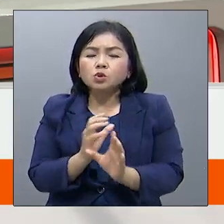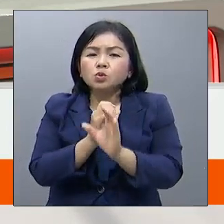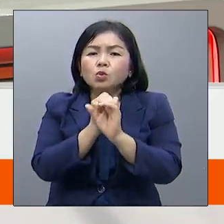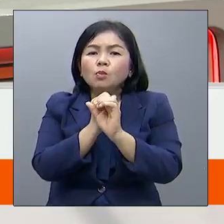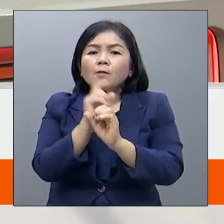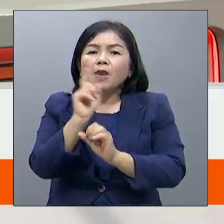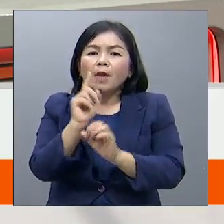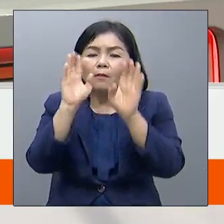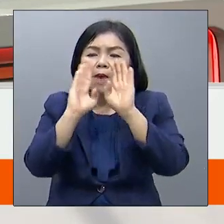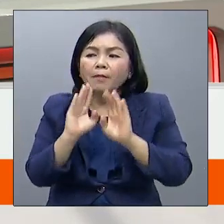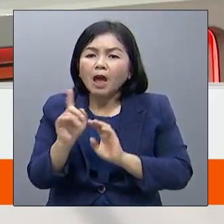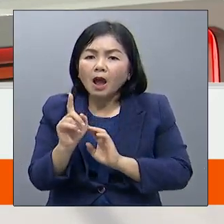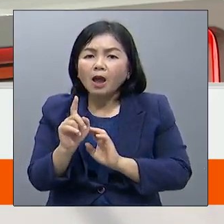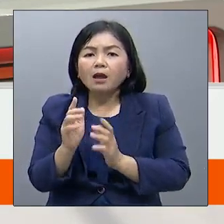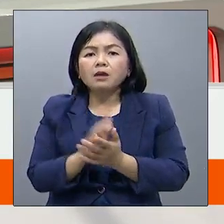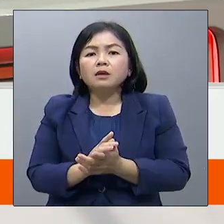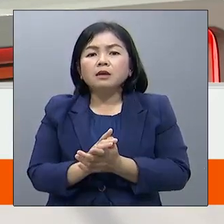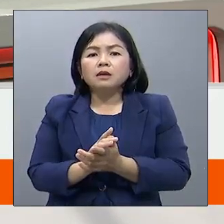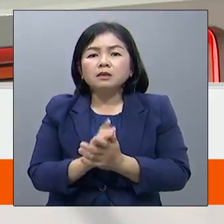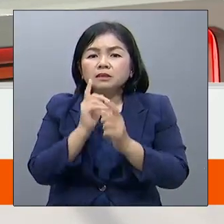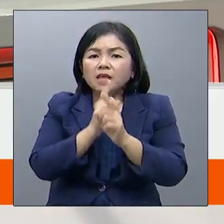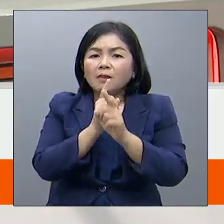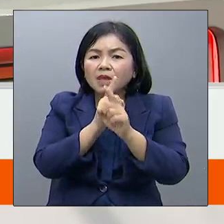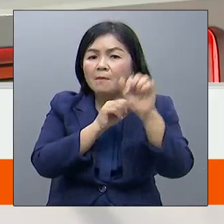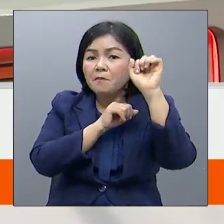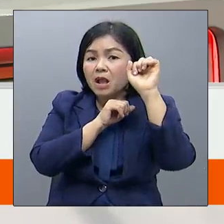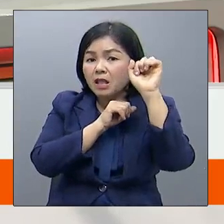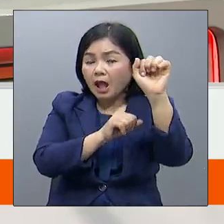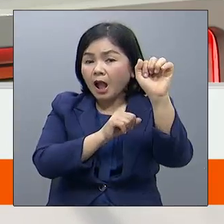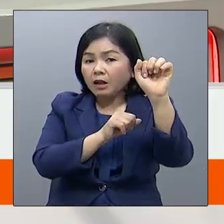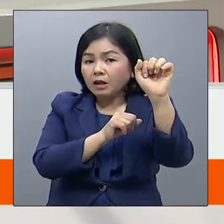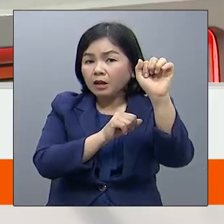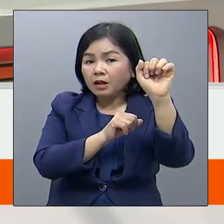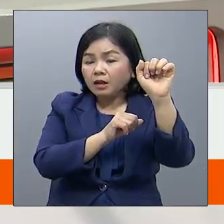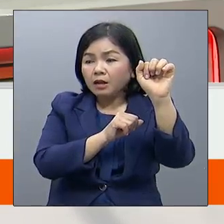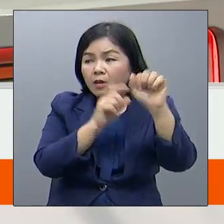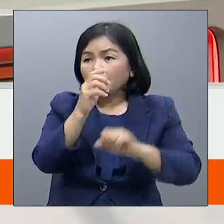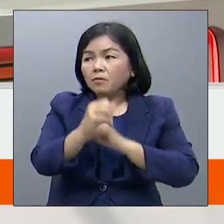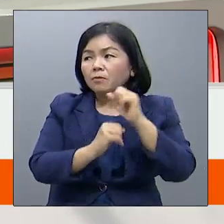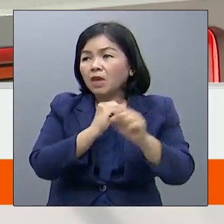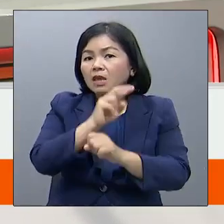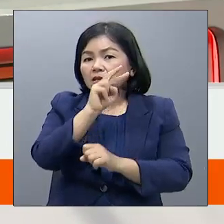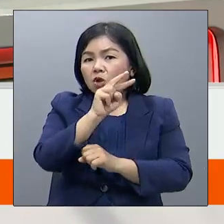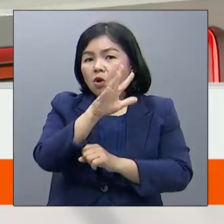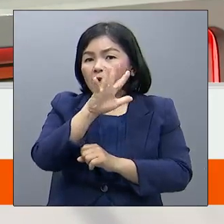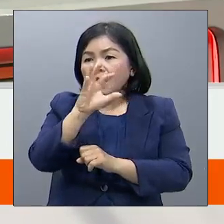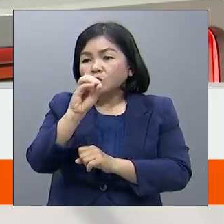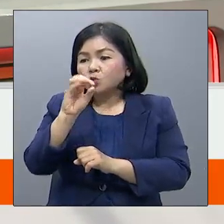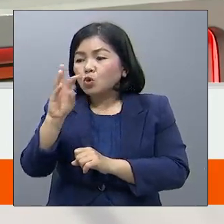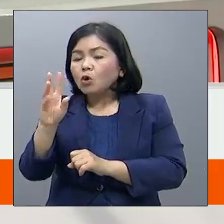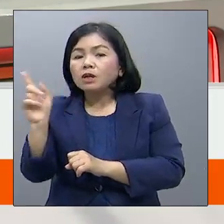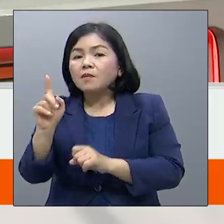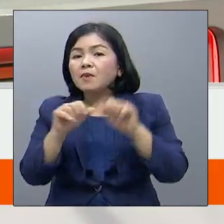ใช้กรอบแบบไหนนะคะจะเป็นกรอบจากที่มีการประกาศลงในราชกิจจานุเบกษาตั้งแต่ปี 2506หรือว่าจะเป็น